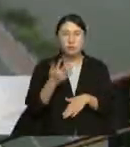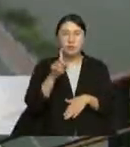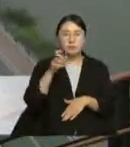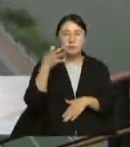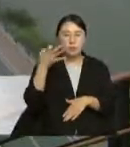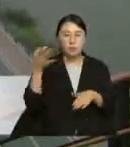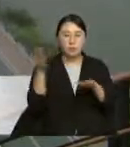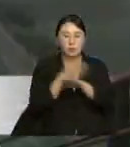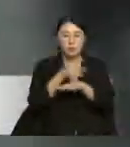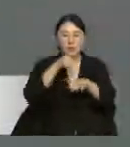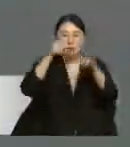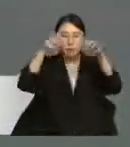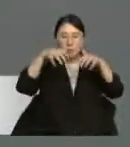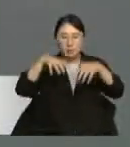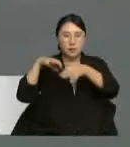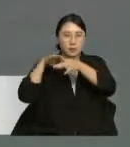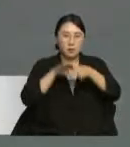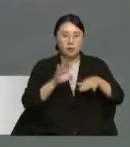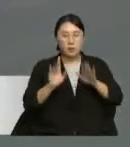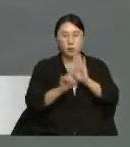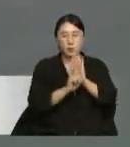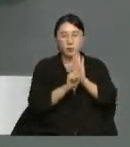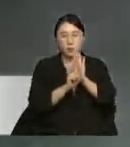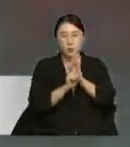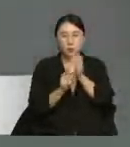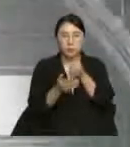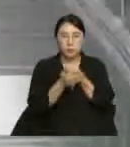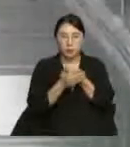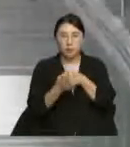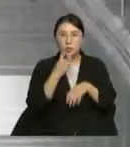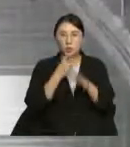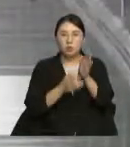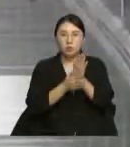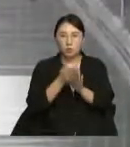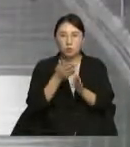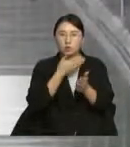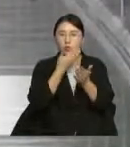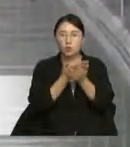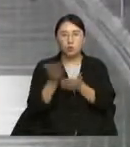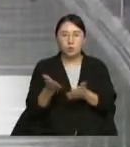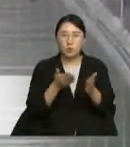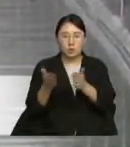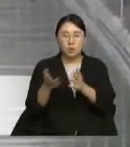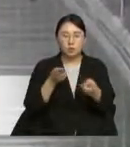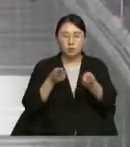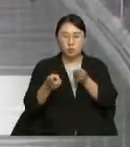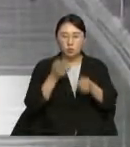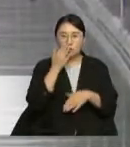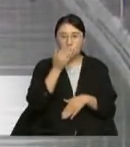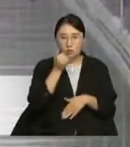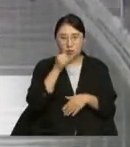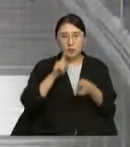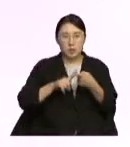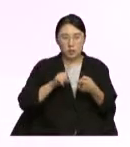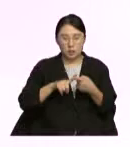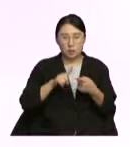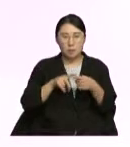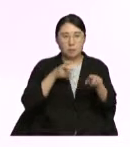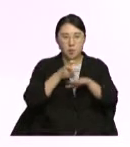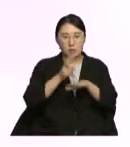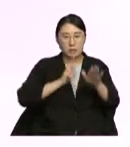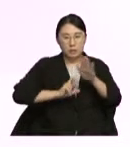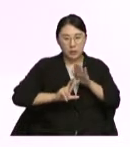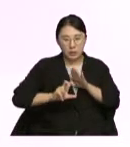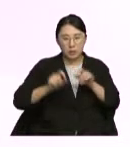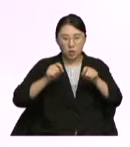14일까지 집중호우가 지속된다는 기상 예보에 따라 서울시는 주요 도로를 통제할 수 있는 만큼 이에 대비해 버스와